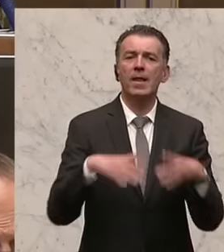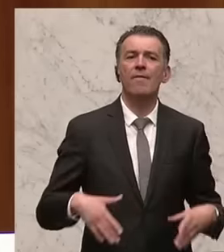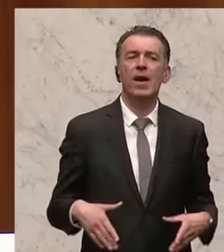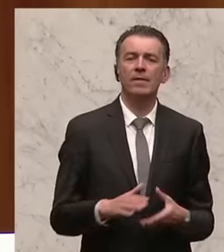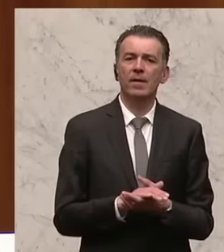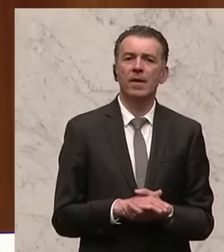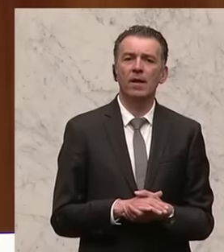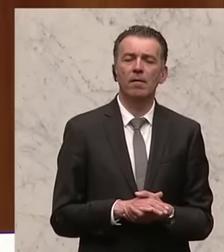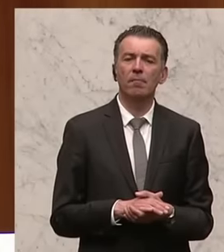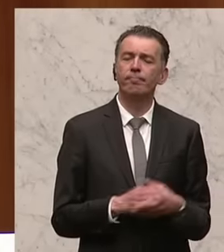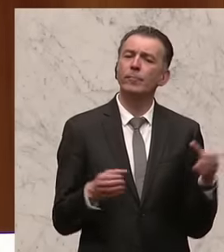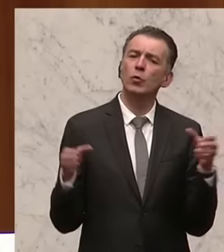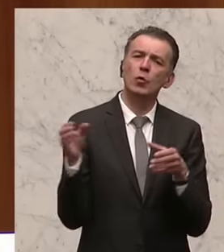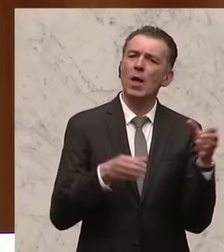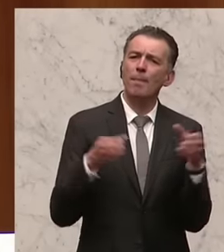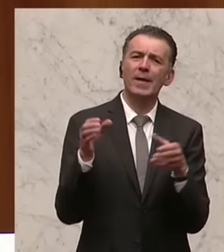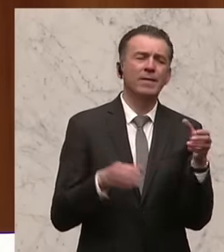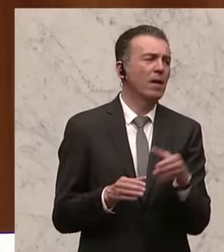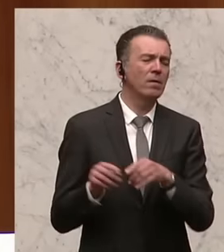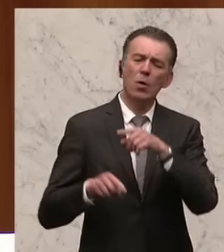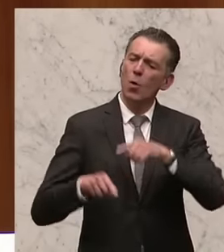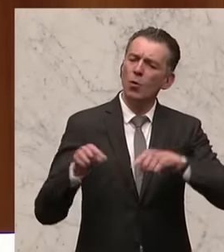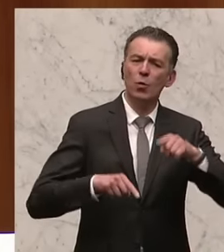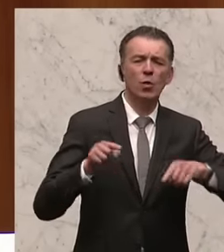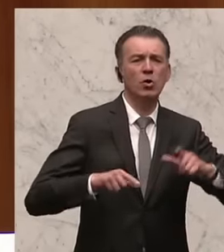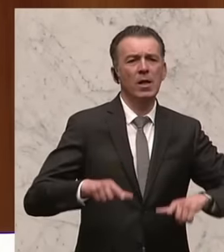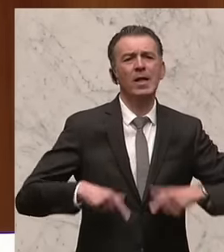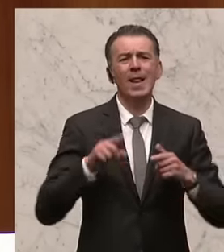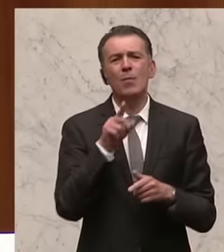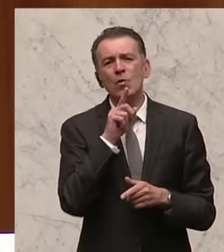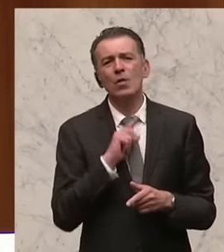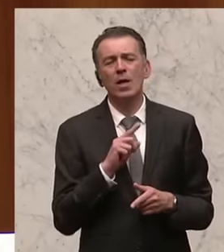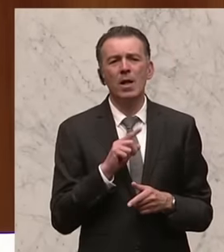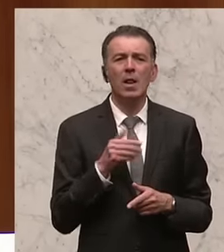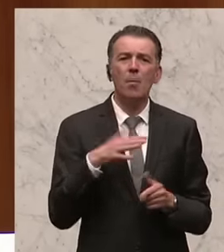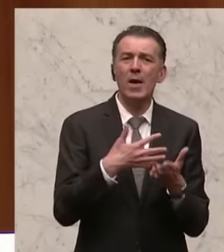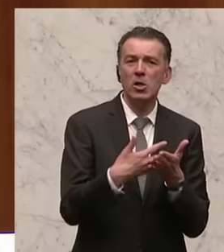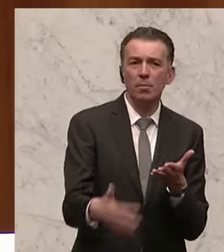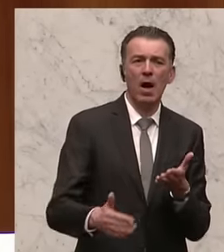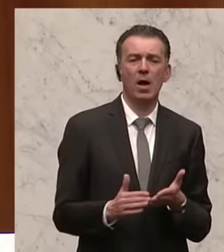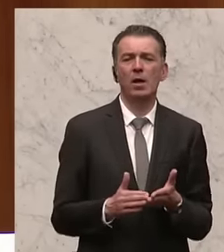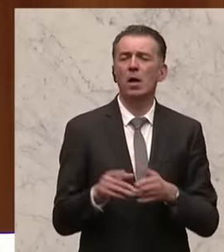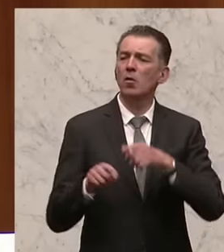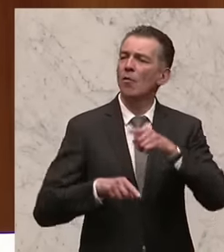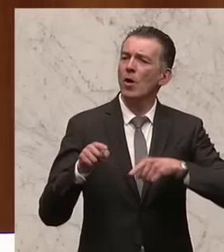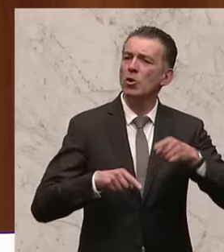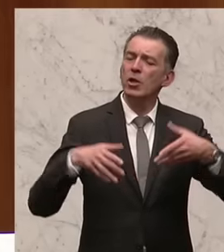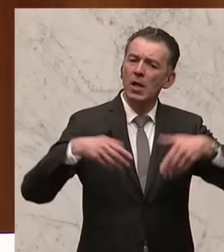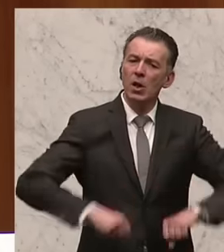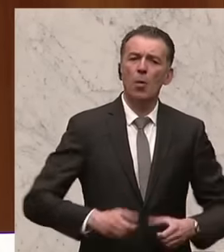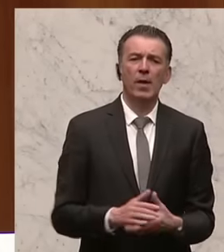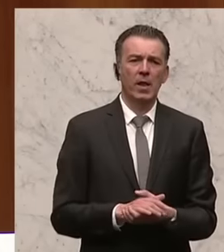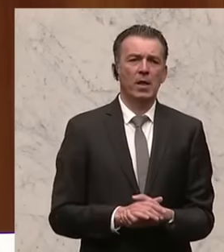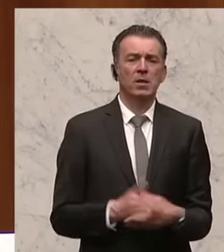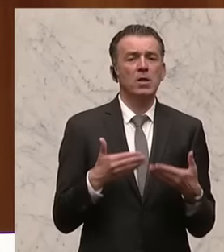Diversität, die in ihrer Zusammensetzung, nämlich mit den unterschiedlichen Lebensweisen, der Mehrsprachigkeit, den verschiedenen